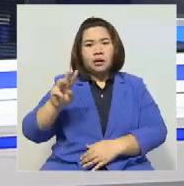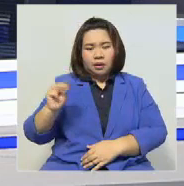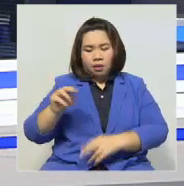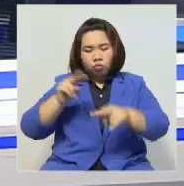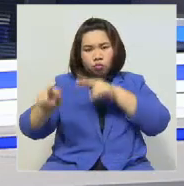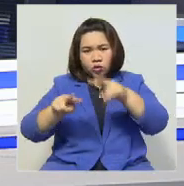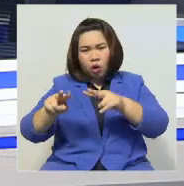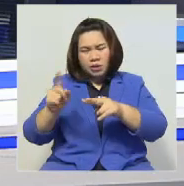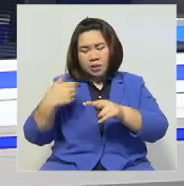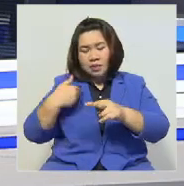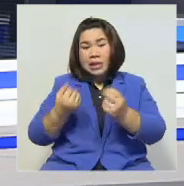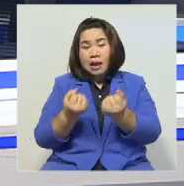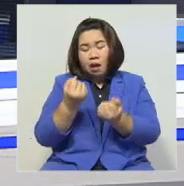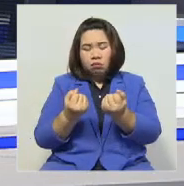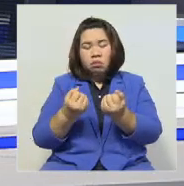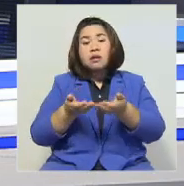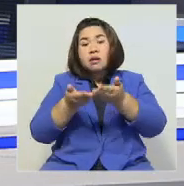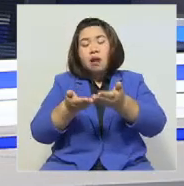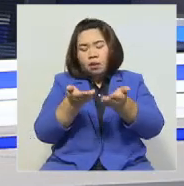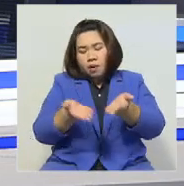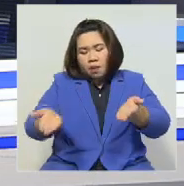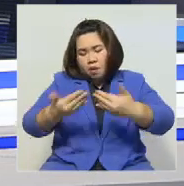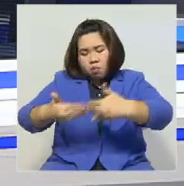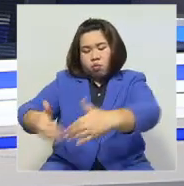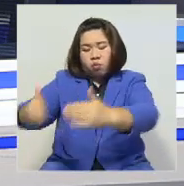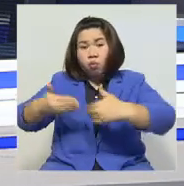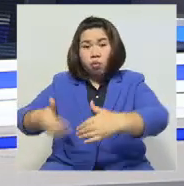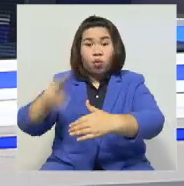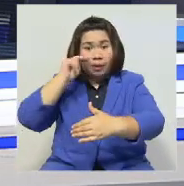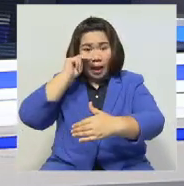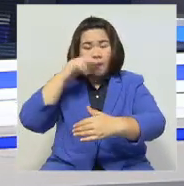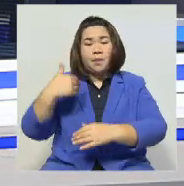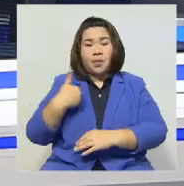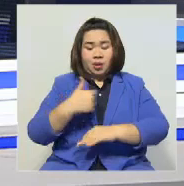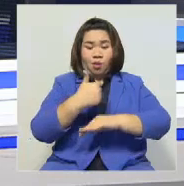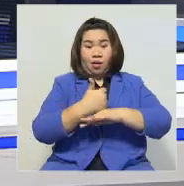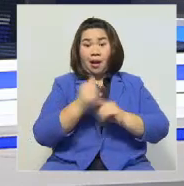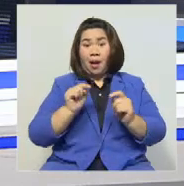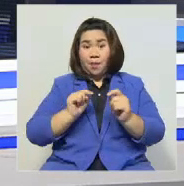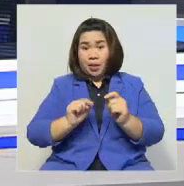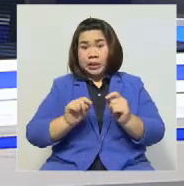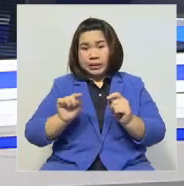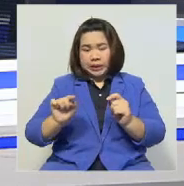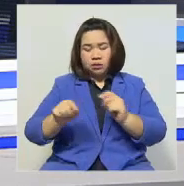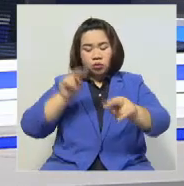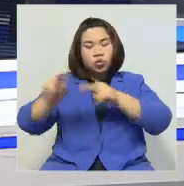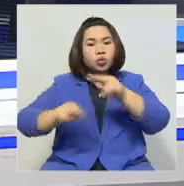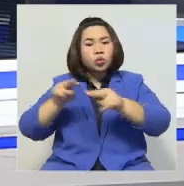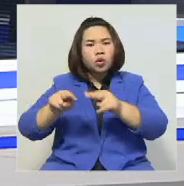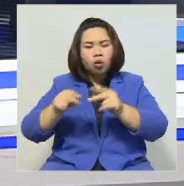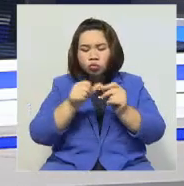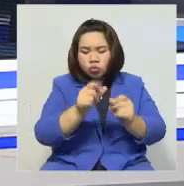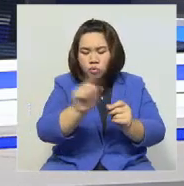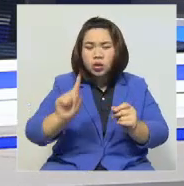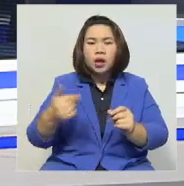ที่นั่นมีเรือผลักดันน้ำอยู่ด้วยนะคะเดี๋ยวไปสอบถามกันว่าจุดที่นายอำเภอนายศรีธรรมราชแก้วในอำเภอบ้านแหลมลงไปตรวจสอบอยู่ที่ไห